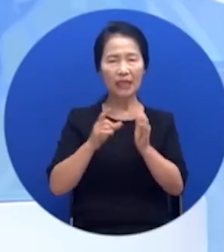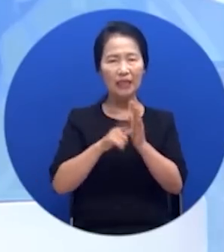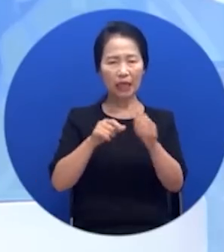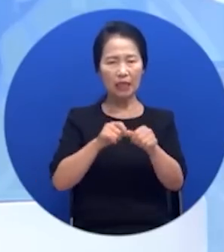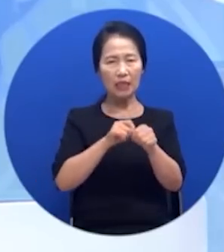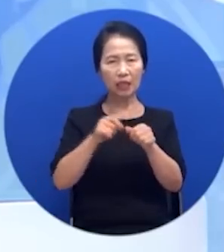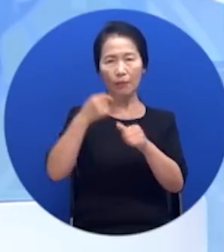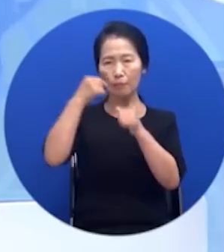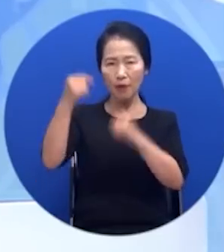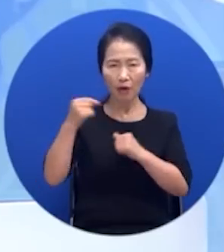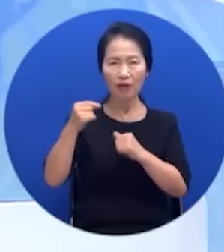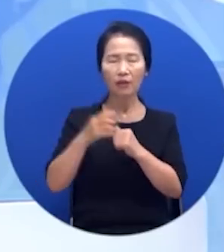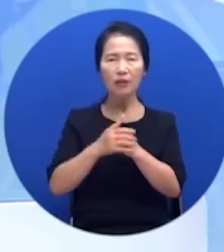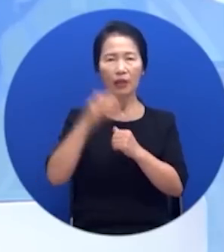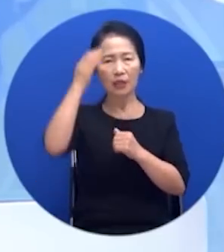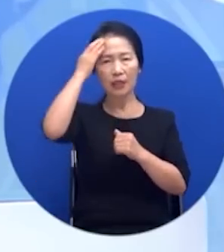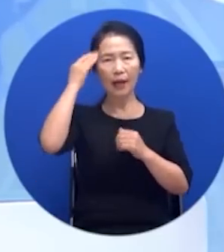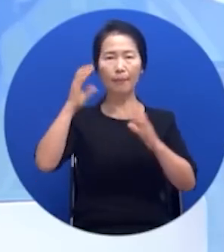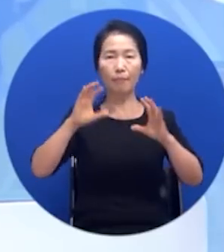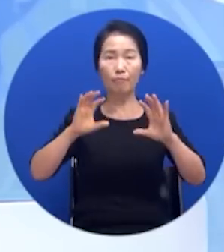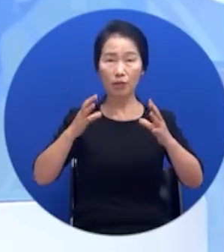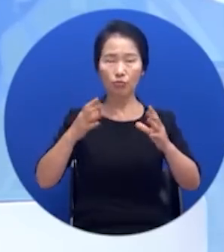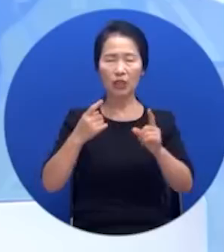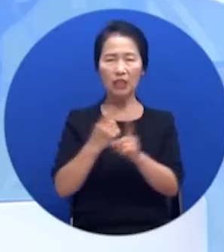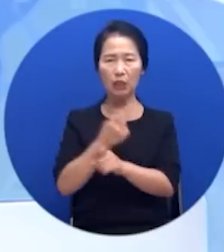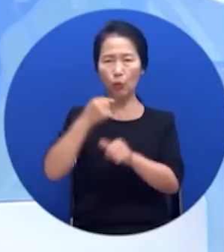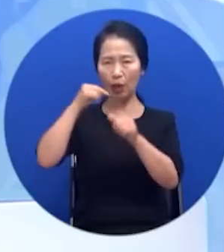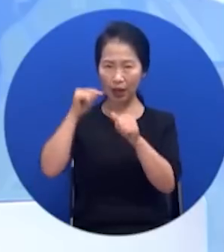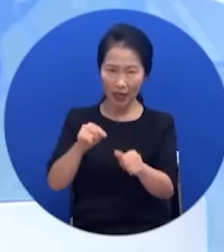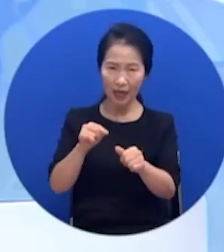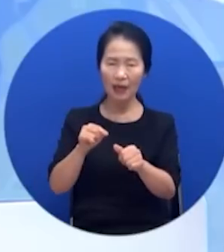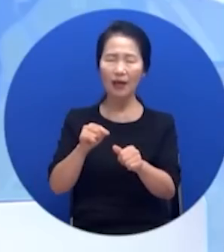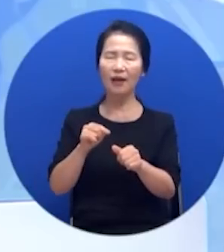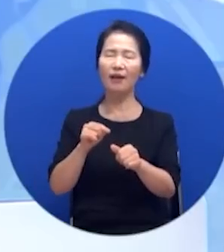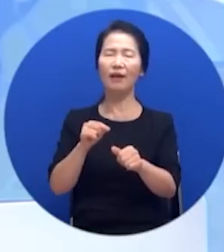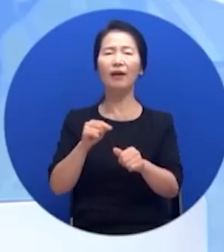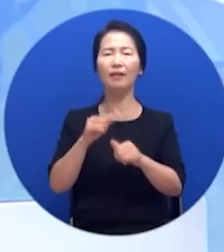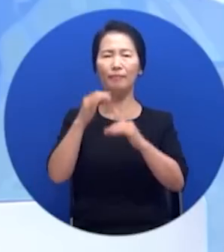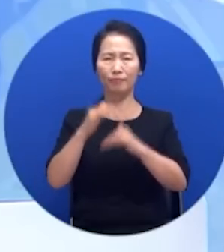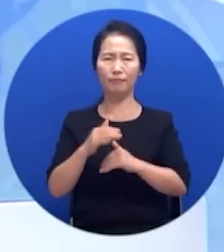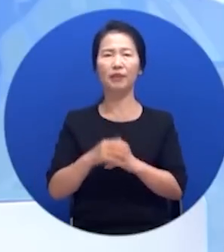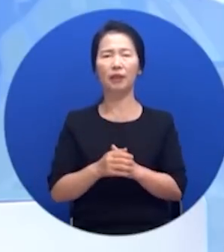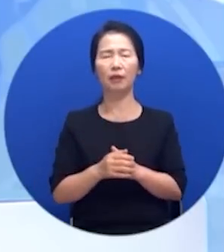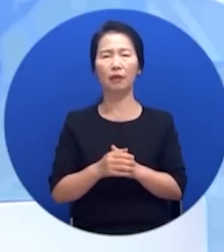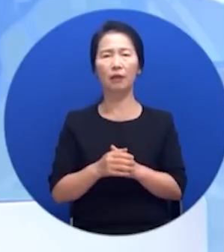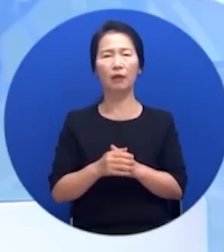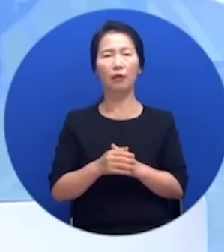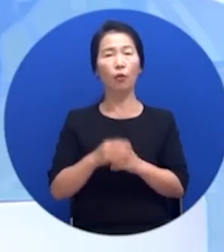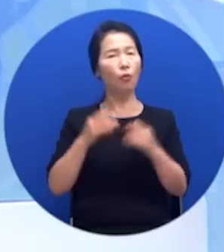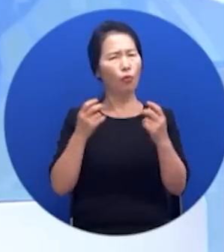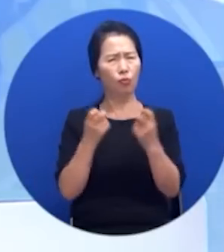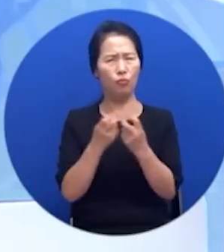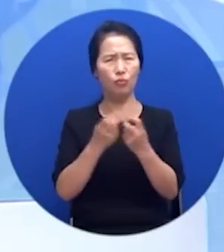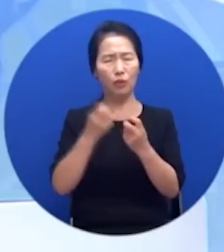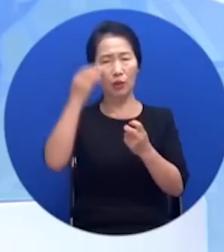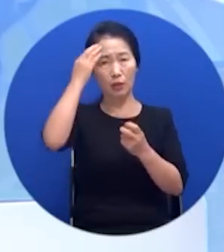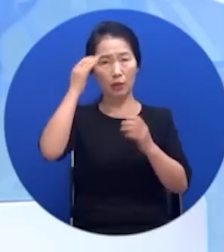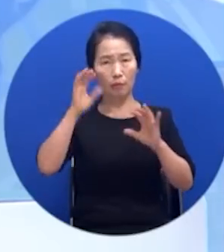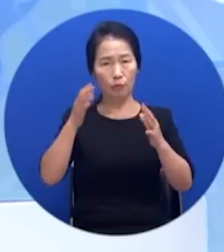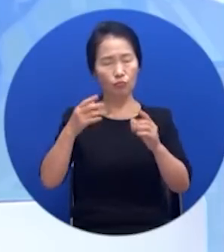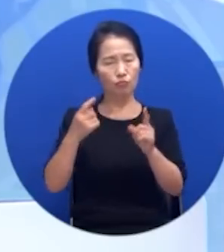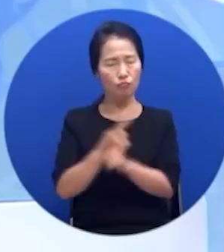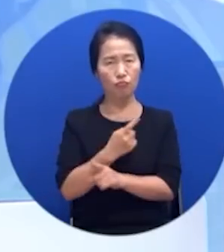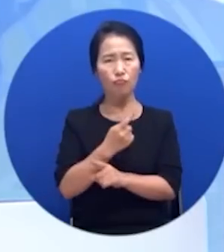특명은 대한민국을 치료하라 라는 사실입니다. 어떻게 대한민국을 치료할 수